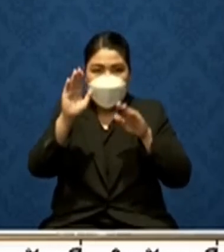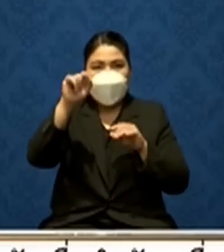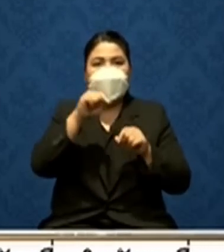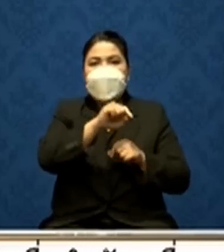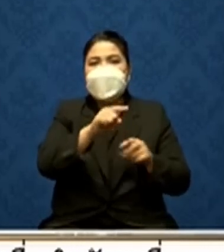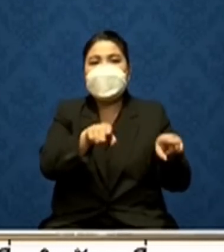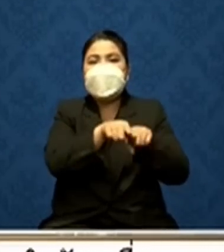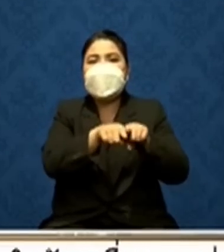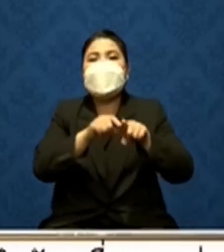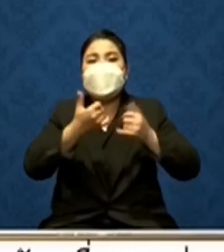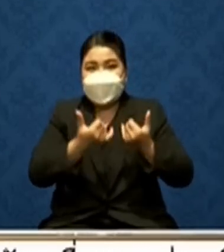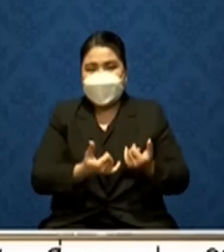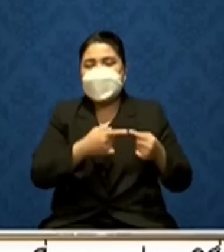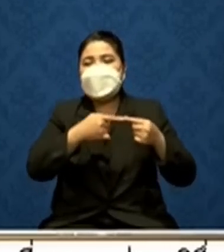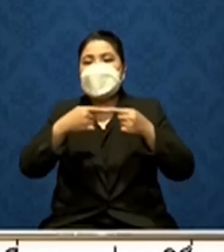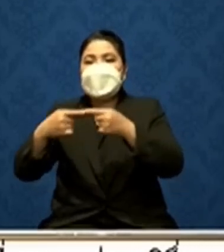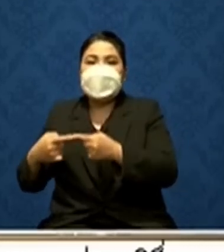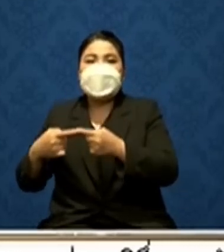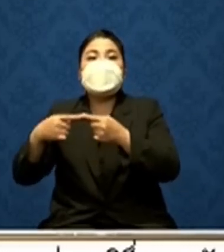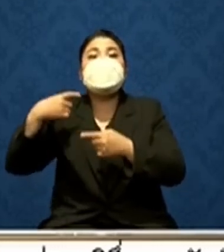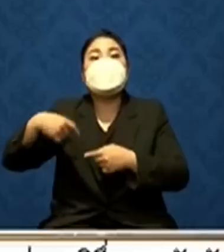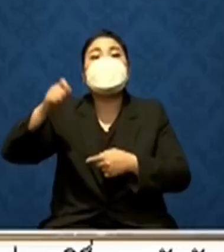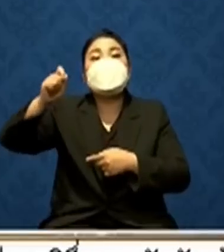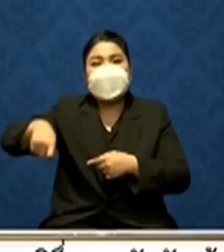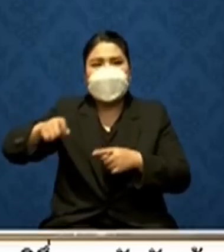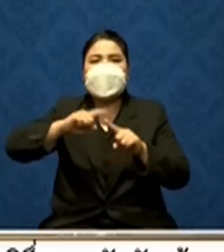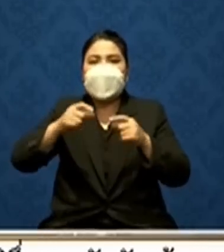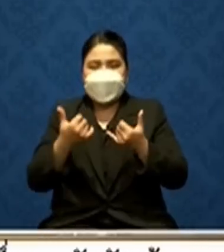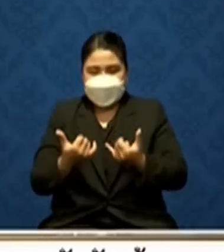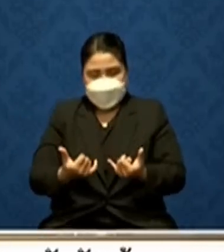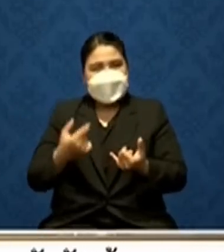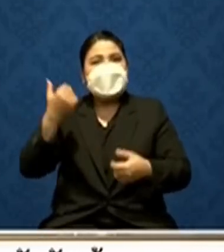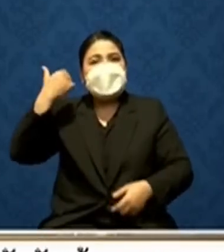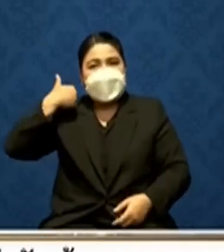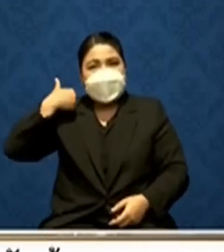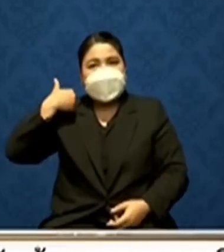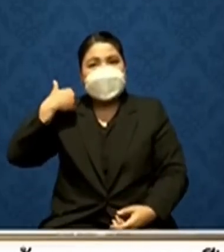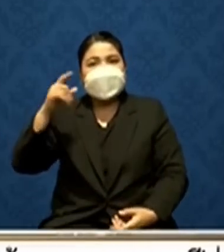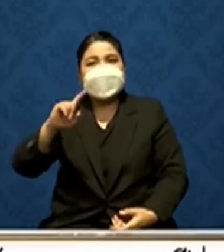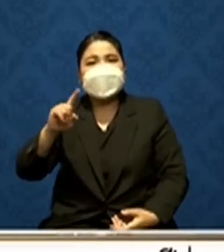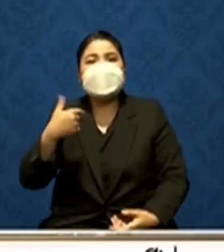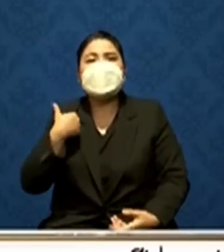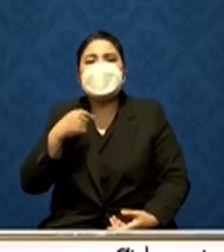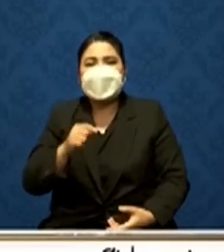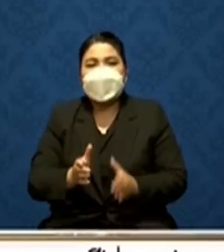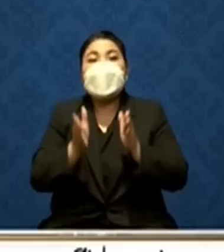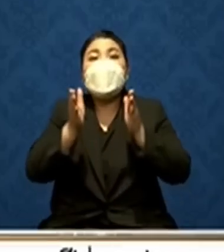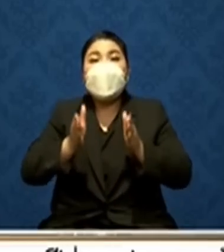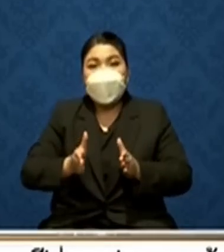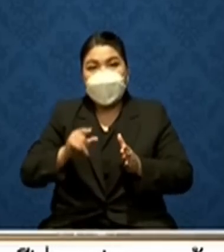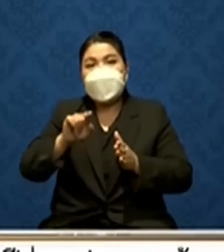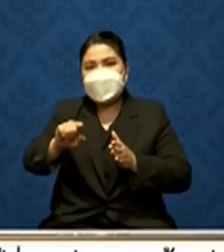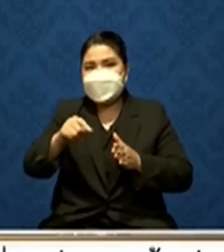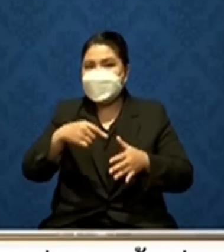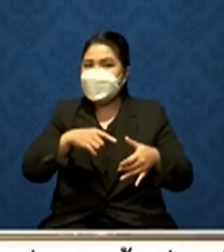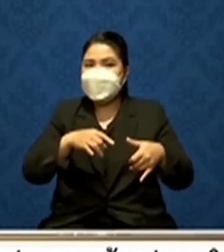ครับตั้งแต่ครั้งนี้จะมีปฏิหารครับทั้งๆก็จะมีใครบางคนถูก